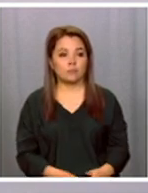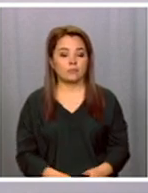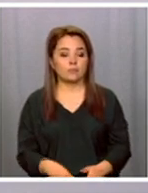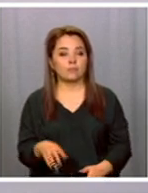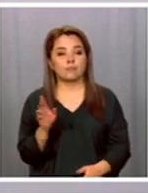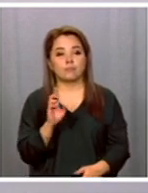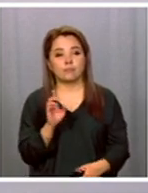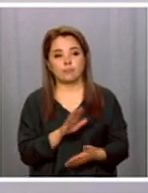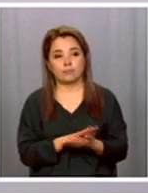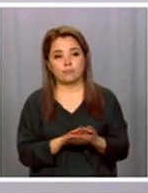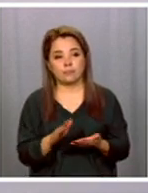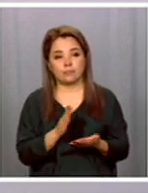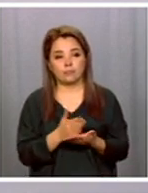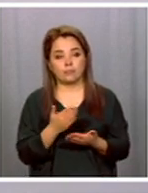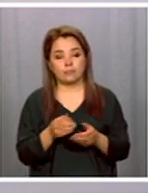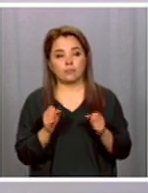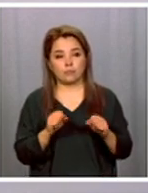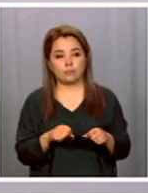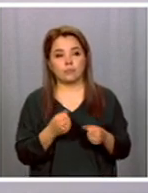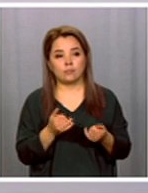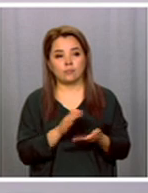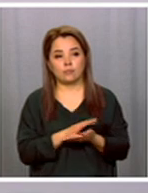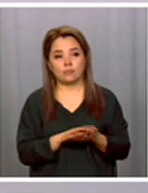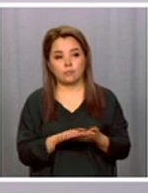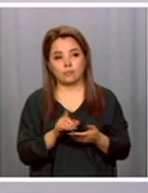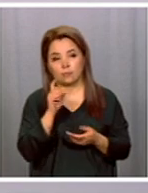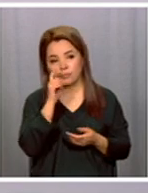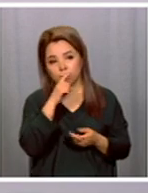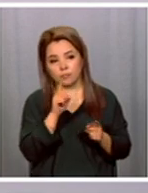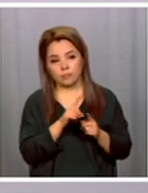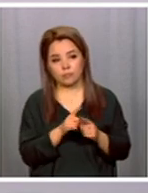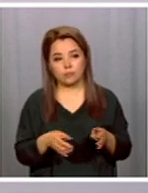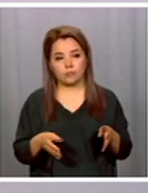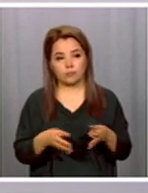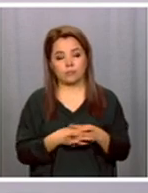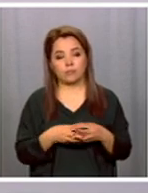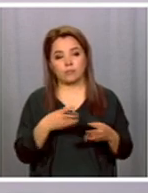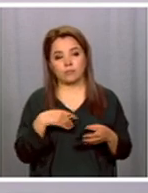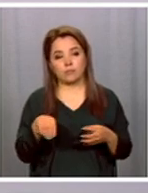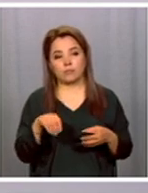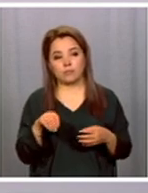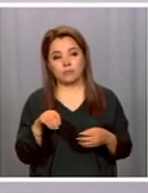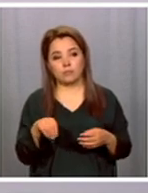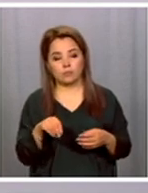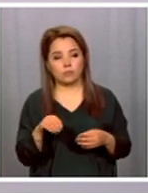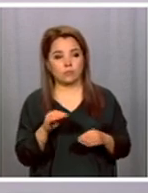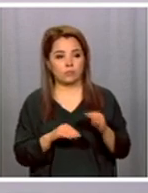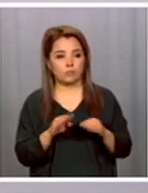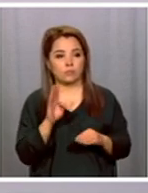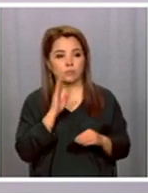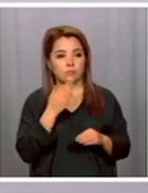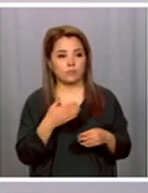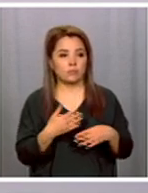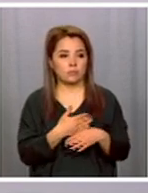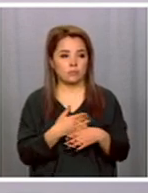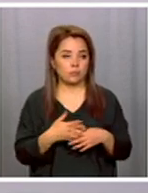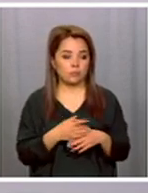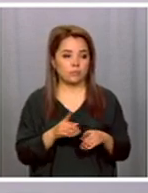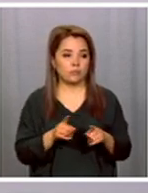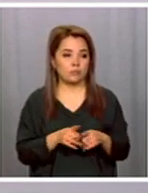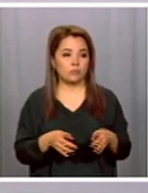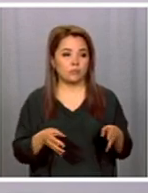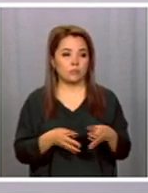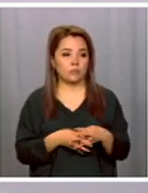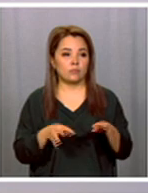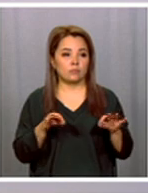Яғни келесіде тұжырым жасауға болады. Қышқыл мен негіз арасындағы тұз және су түзіле жүретін реакциялар бейтараптану реакциясы